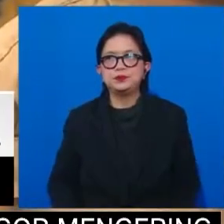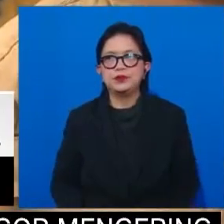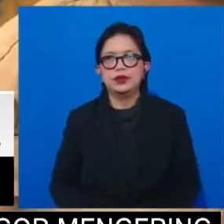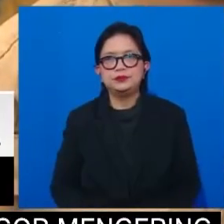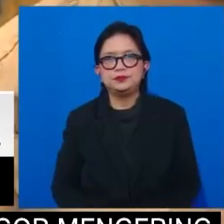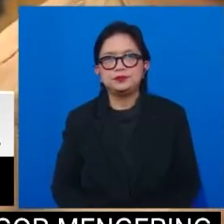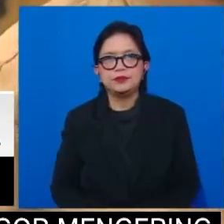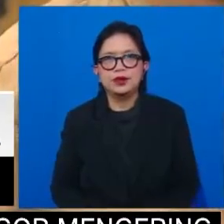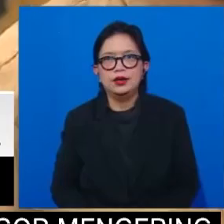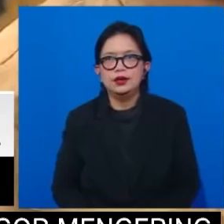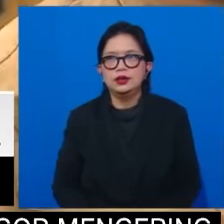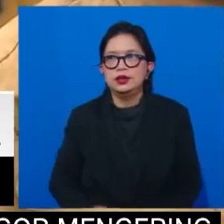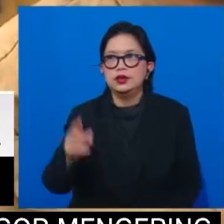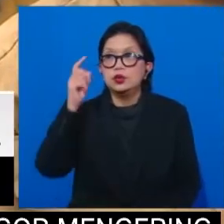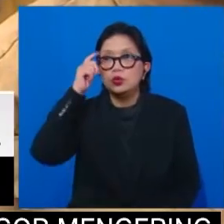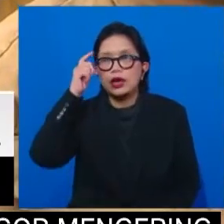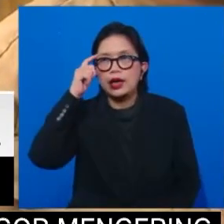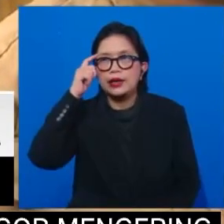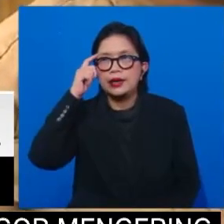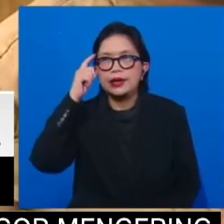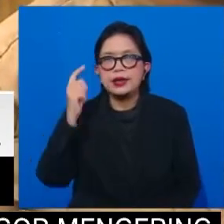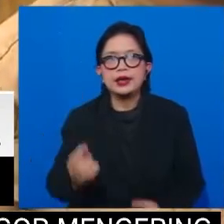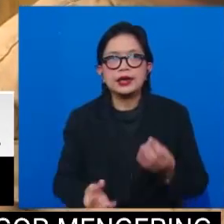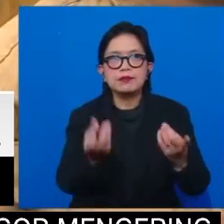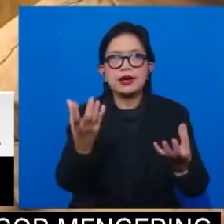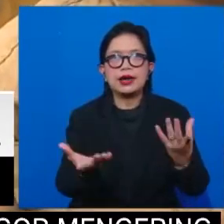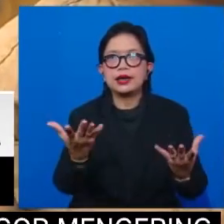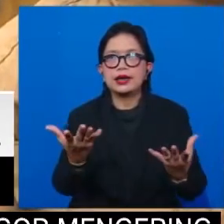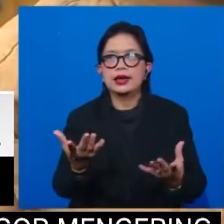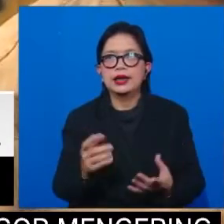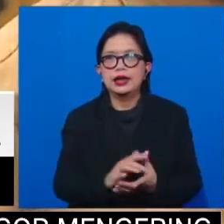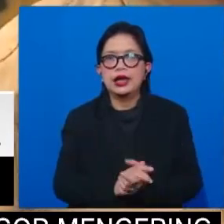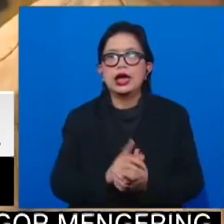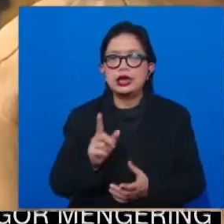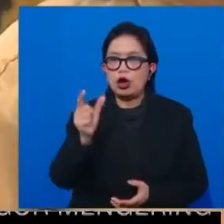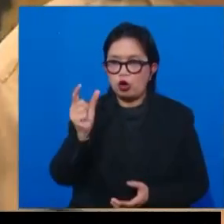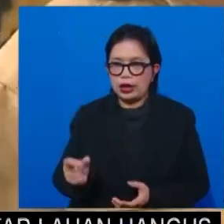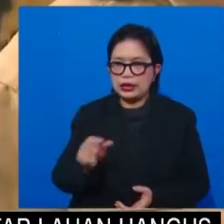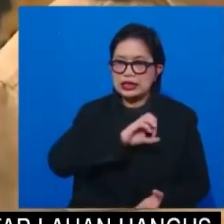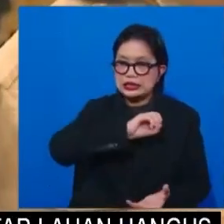Dugaan sementara karena ada yang membakar sampah di belakang lalu ditinggal.